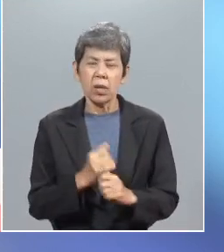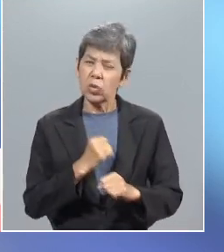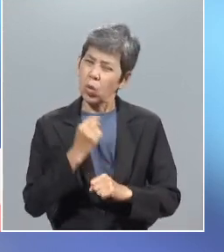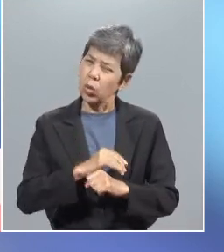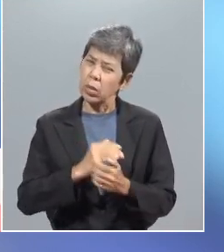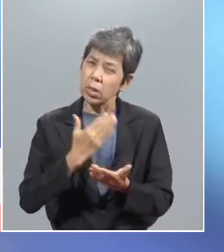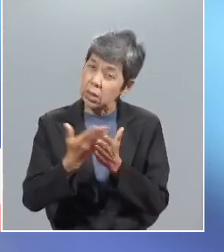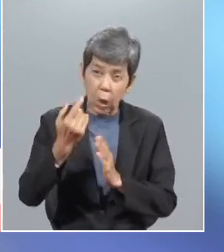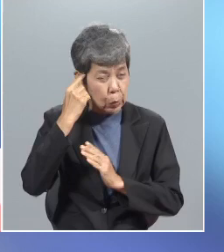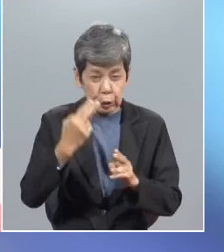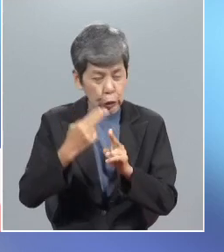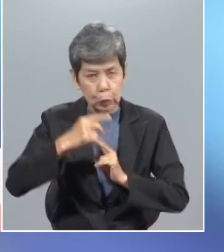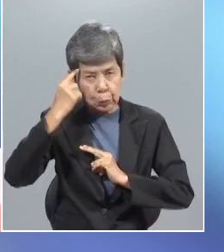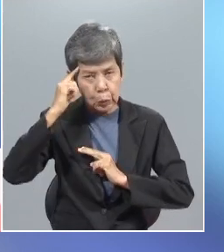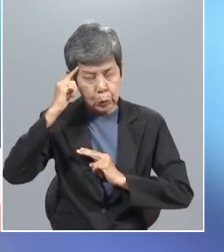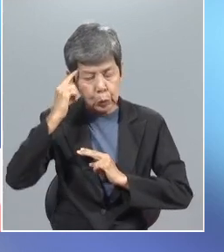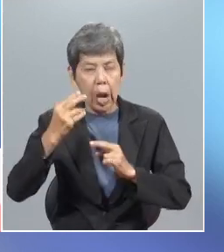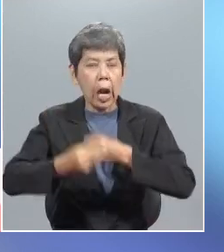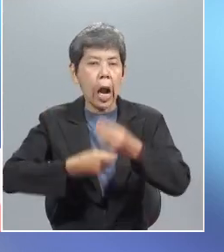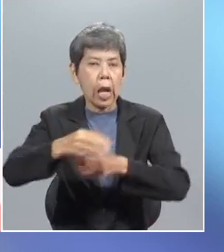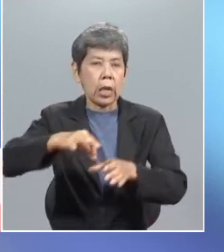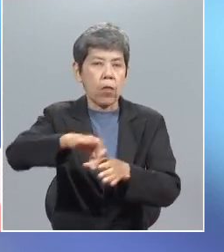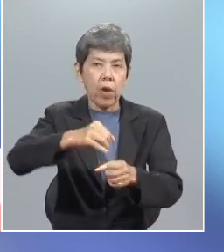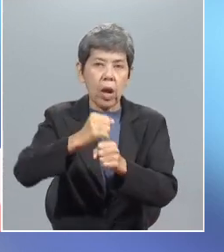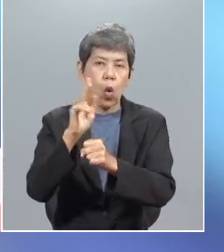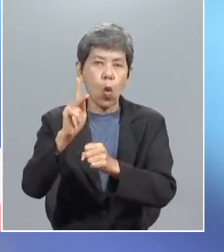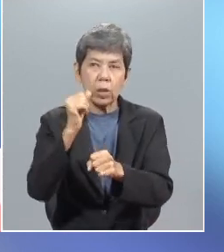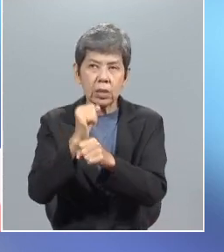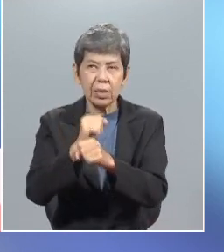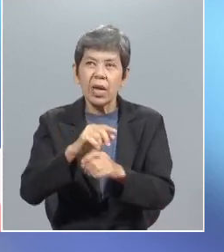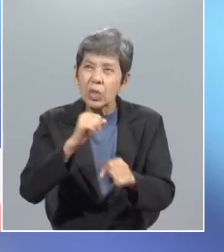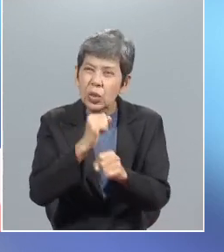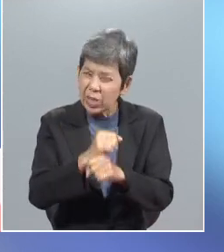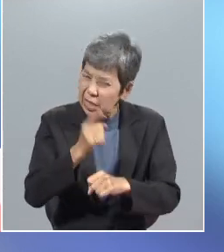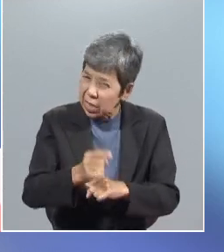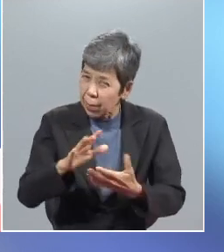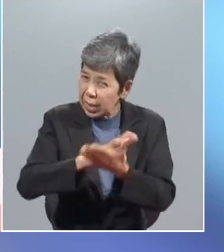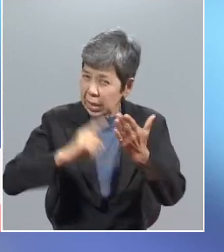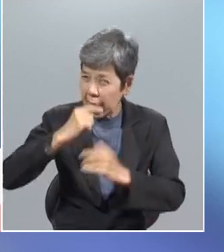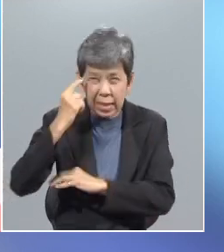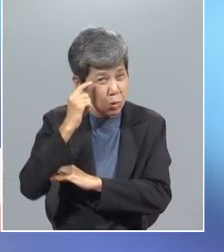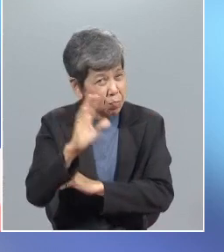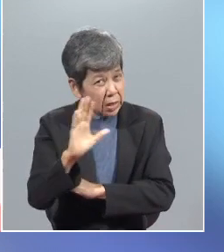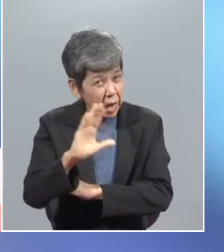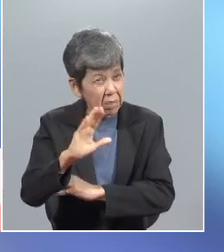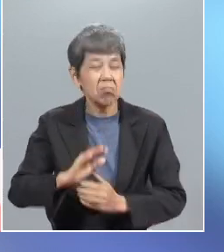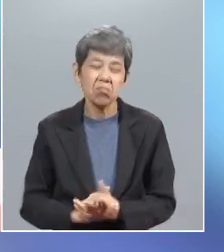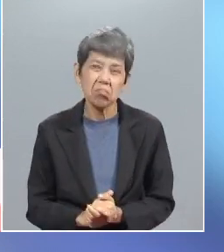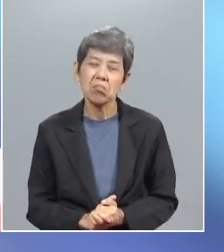ไหนรับไปบ้างเนี่ยนะครับขณะที่บางคนก็บอกว่าคลิปนี้อาจจะไม่ใช่ในประเทศไทย